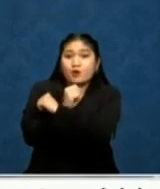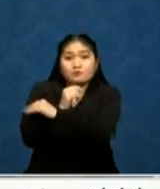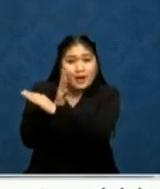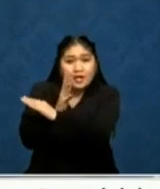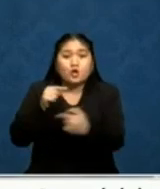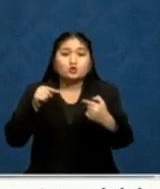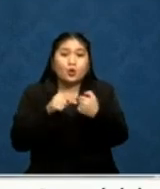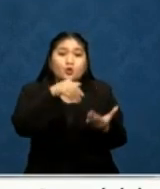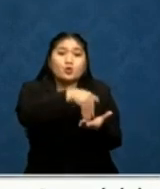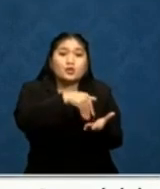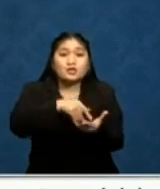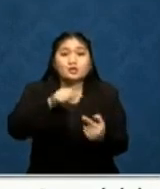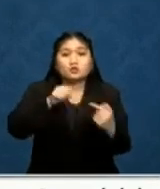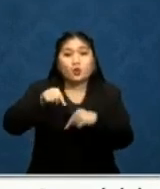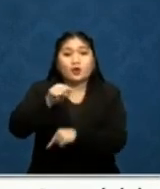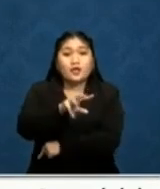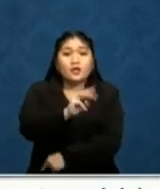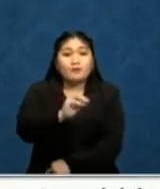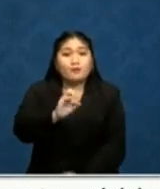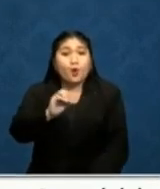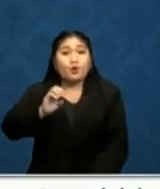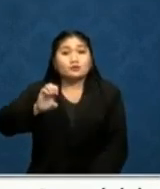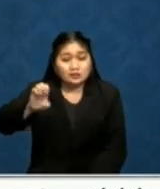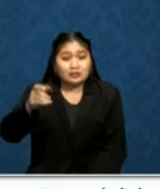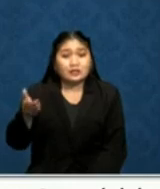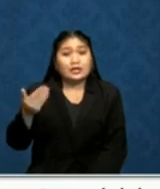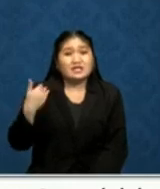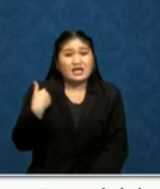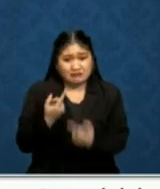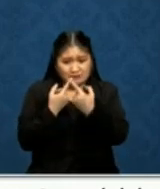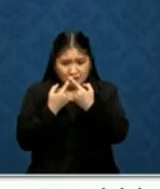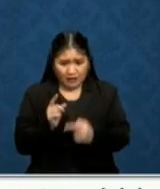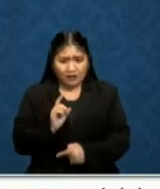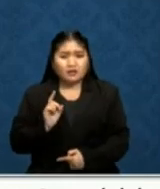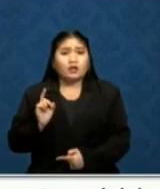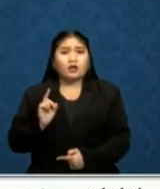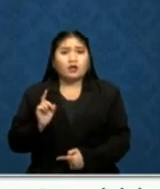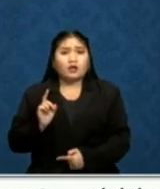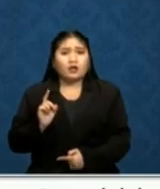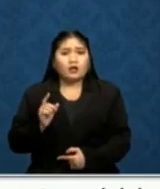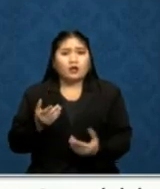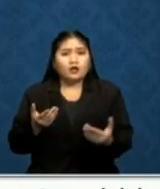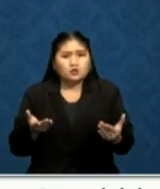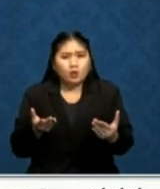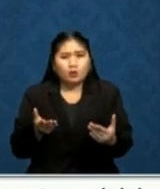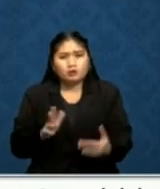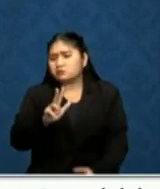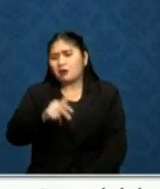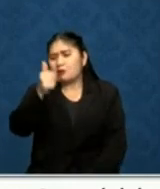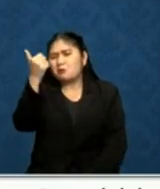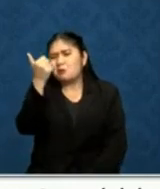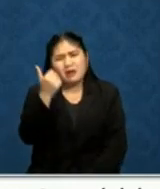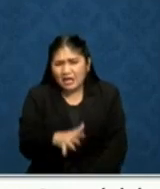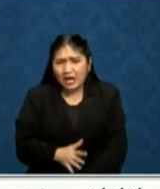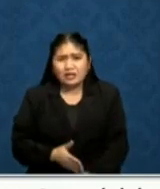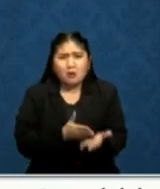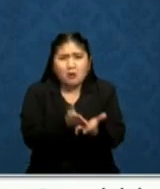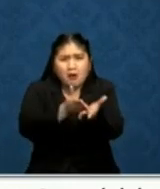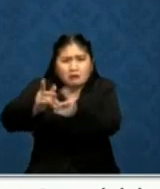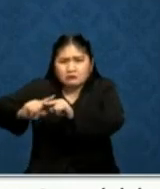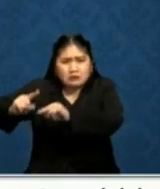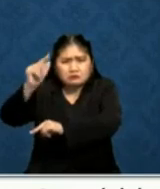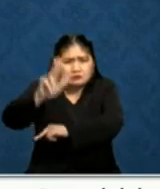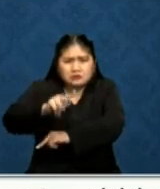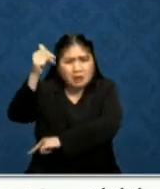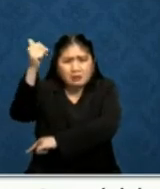าหรือ MOE Safety Center แต่ท่านประธานทราบไหมคะใช้งานไม่ได้หมดทุกช่องทางค่ะท่านประธ